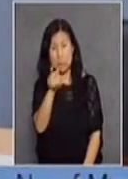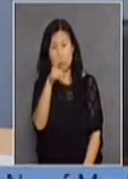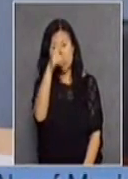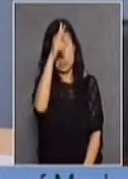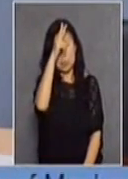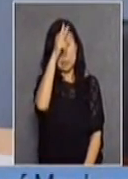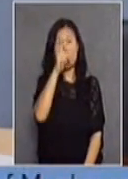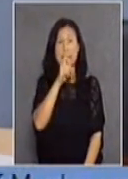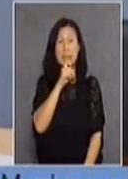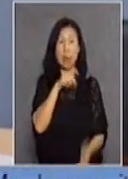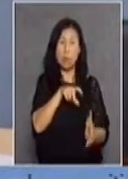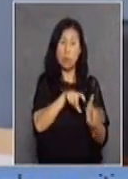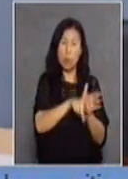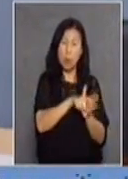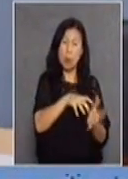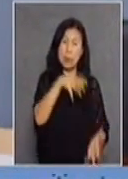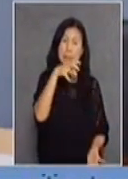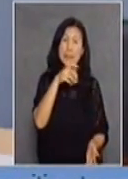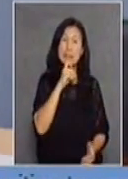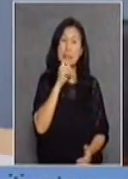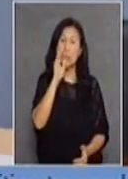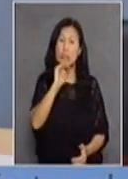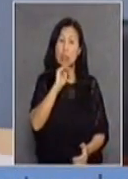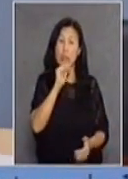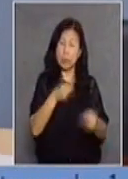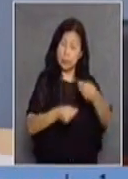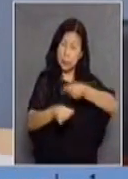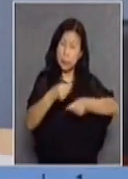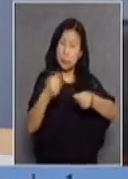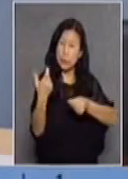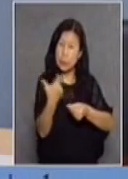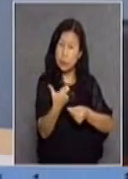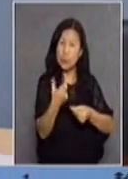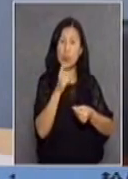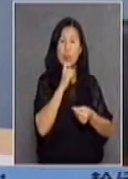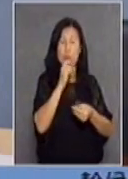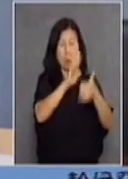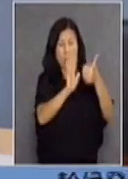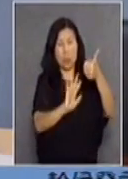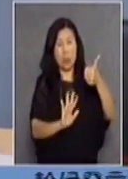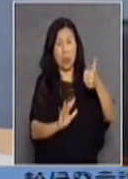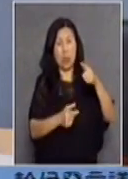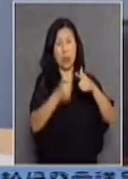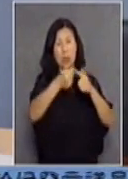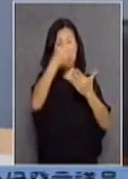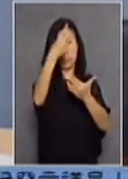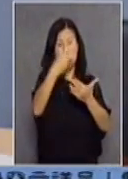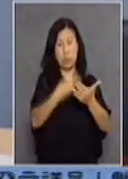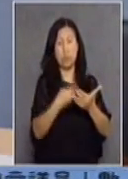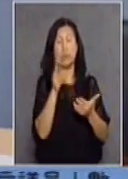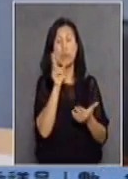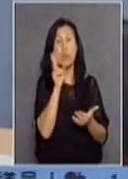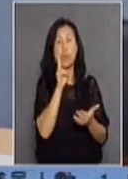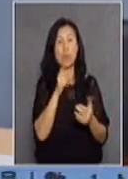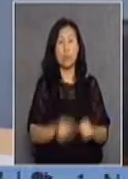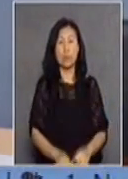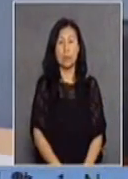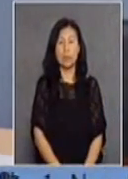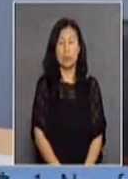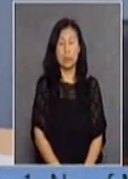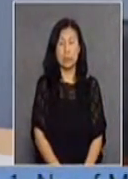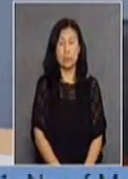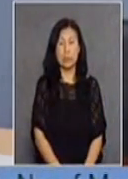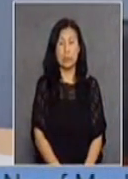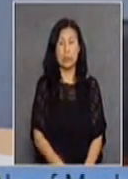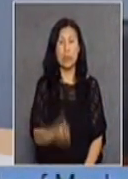資產，有些資產是可以套現而又不影響公共政策的，例如是